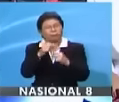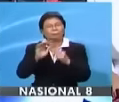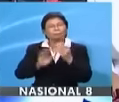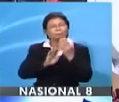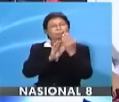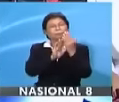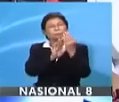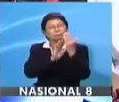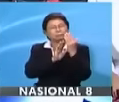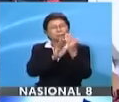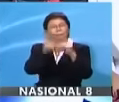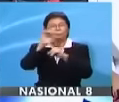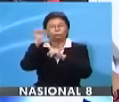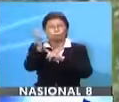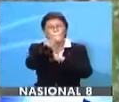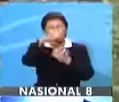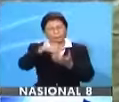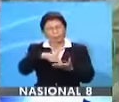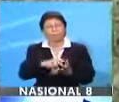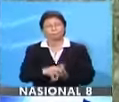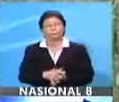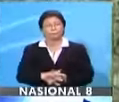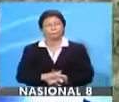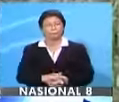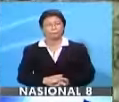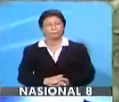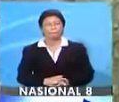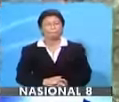menghadapi situasi ini.